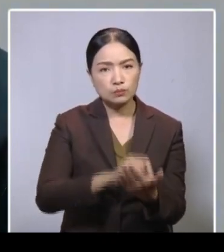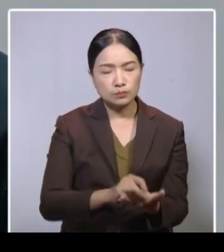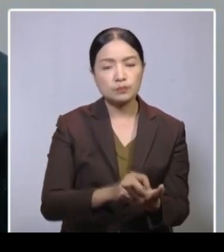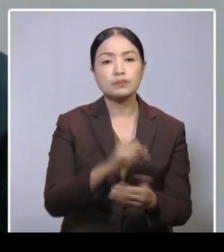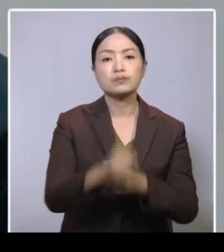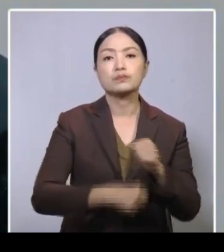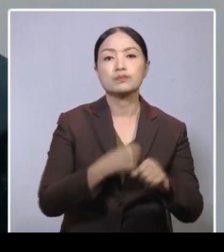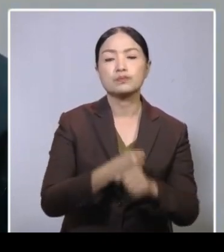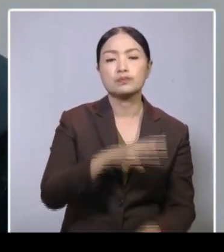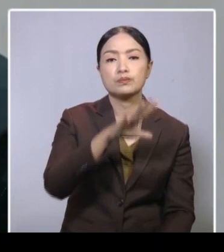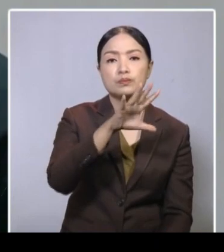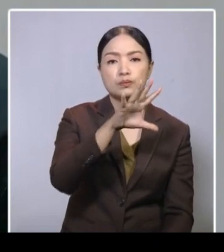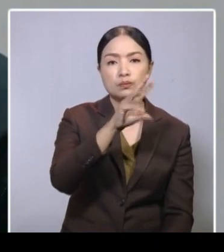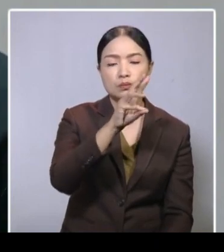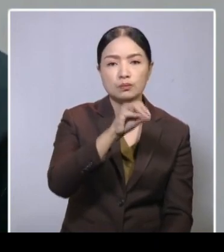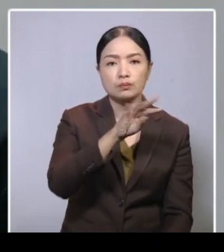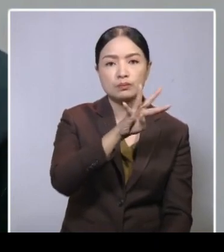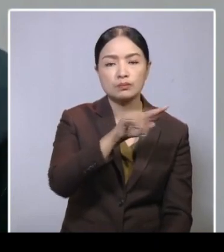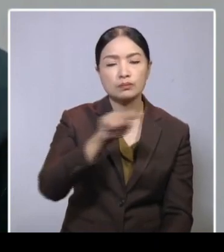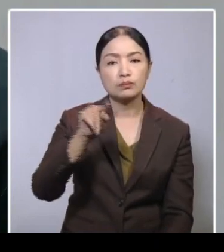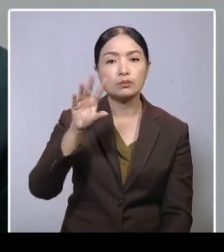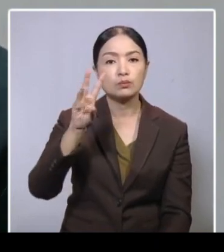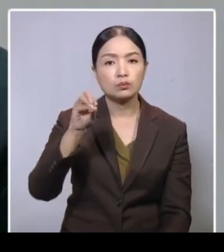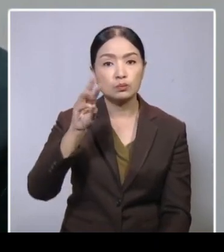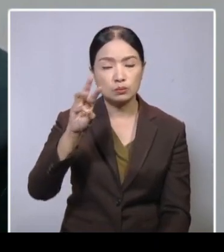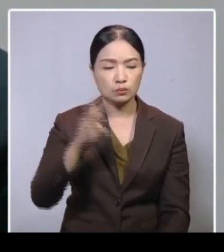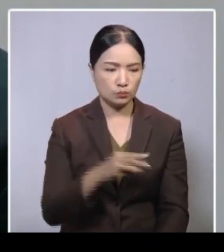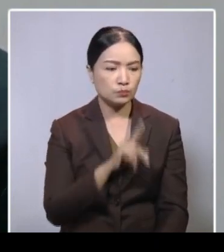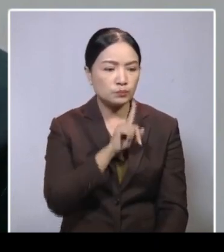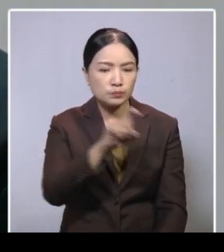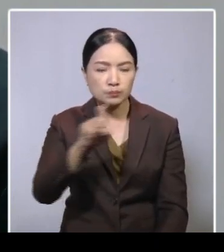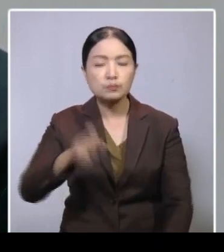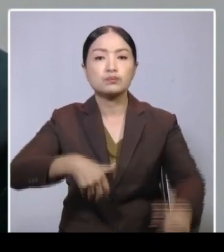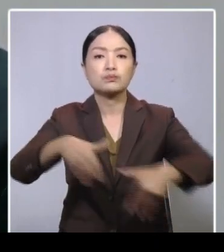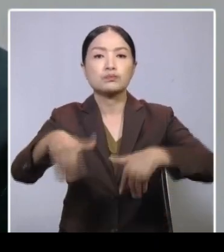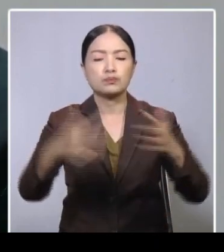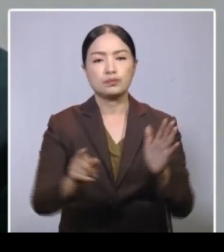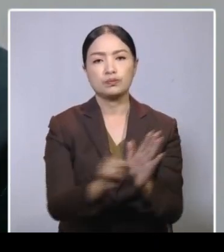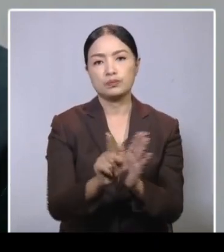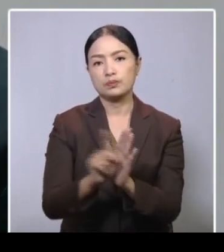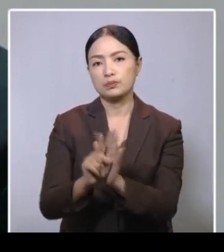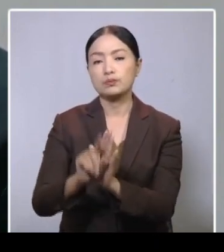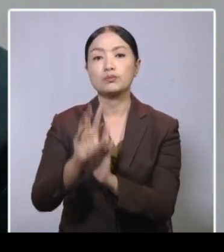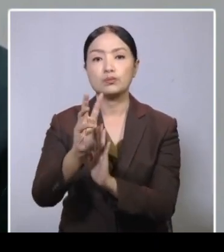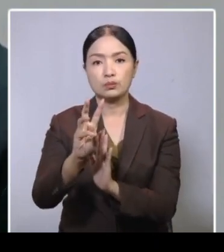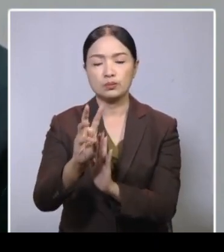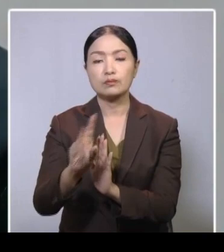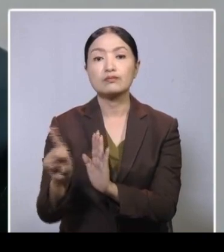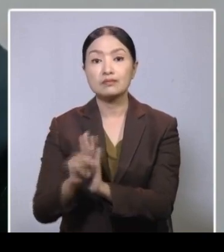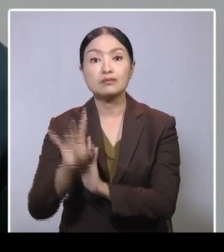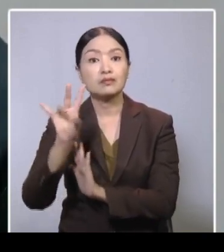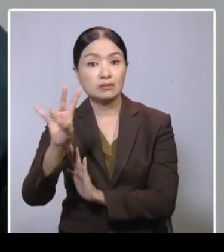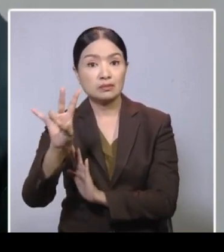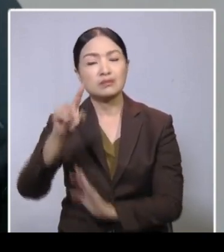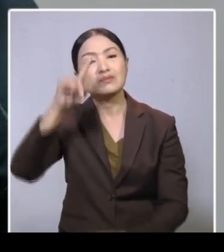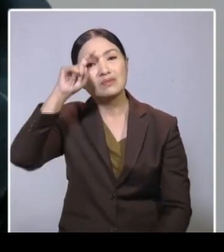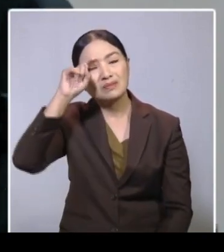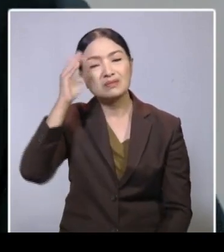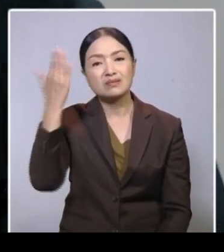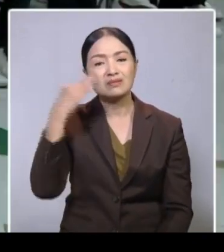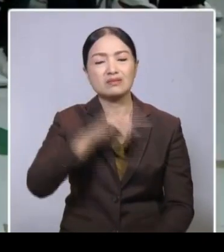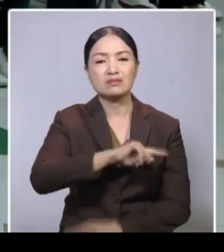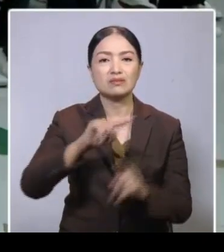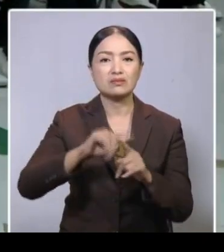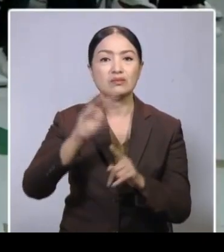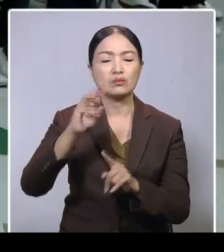รับฟังความเห็นของประชาชนมาแล้วถึง 7ครั้งด้วยกันโดยเฉพาะครั้งที่ 7ครั้งล่าสุดเมื่อวันเสาร์ที่ 6มกราคมที่